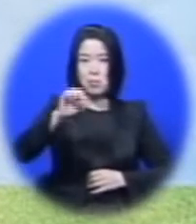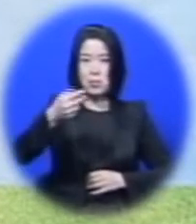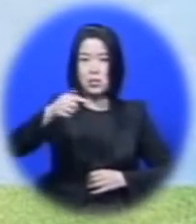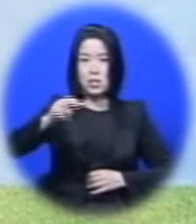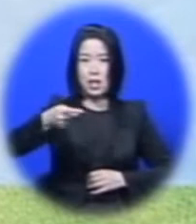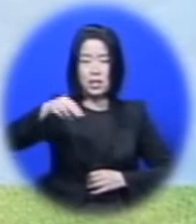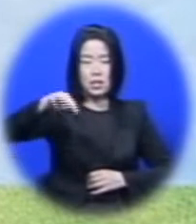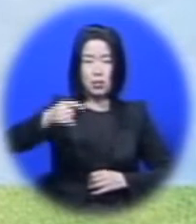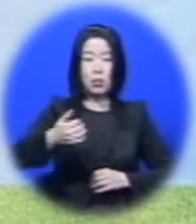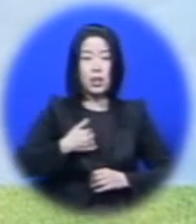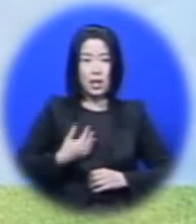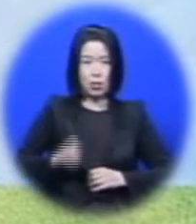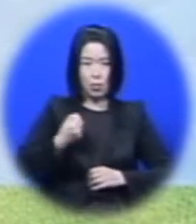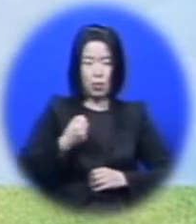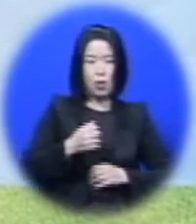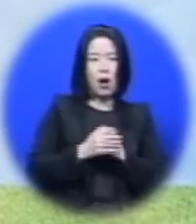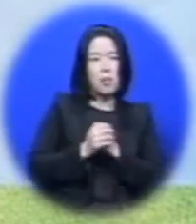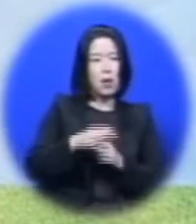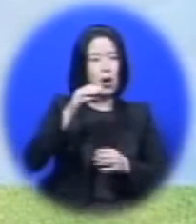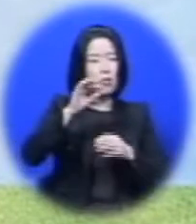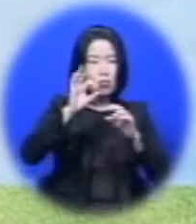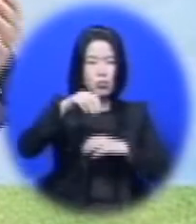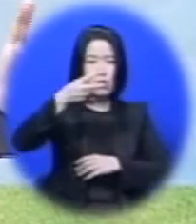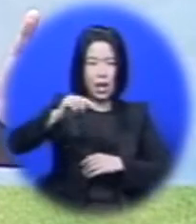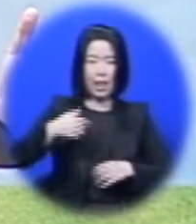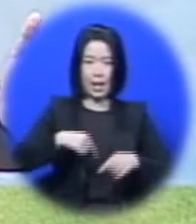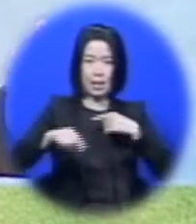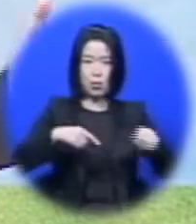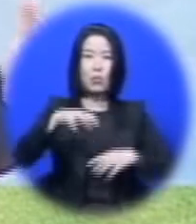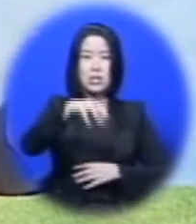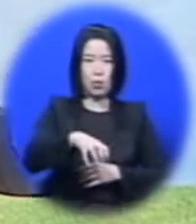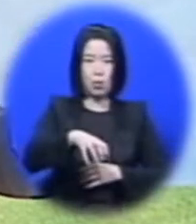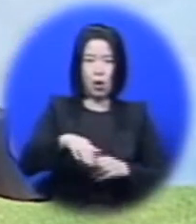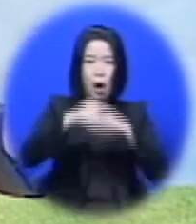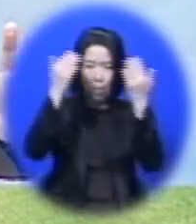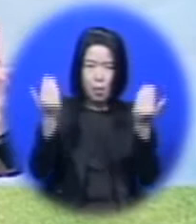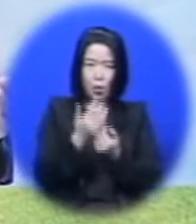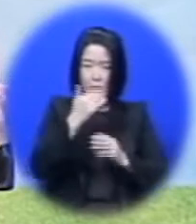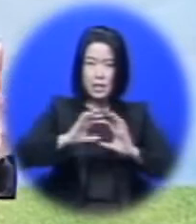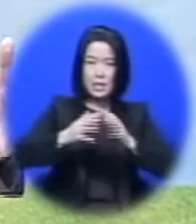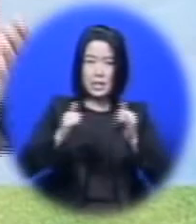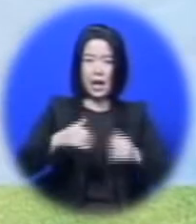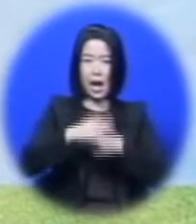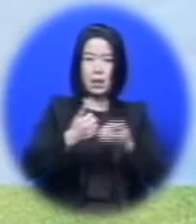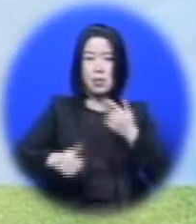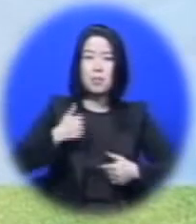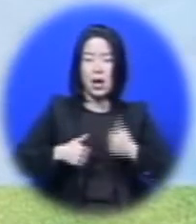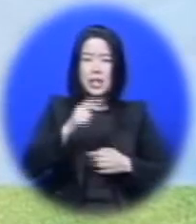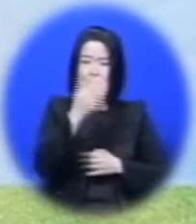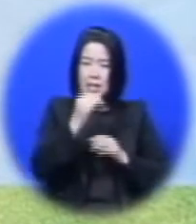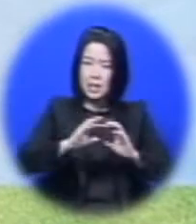머리에서는 투구요 유다는 나의 통치 지팡이다. 그러니까 온 이스라엘을 하나님이 기뻐하시면서 그 이스라엘 땅